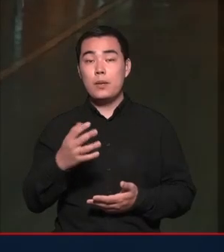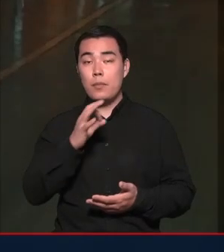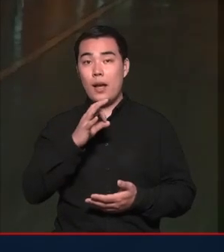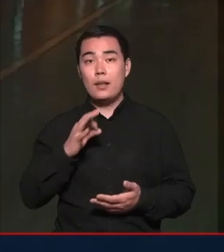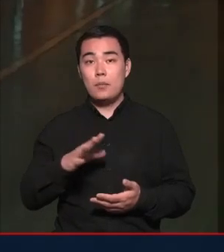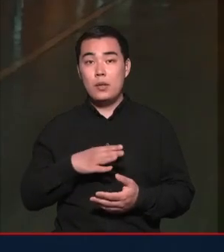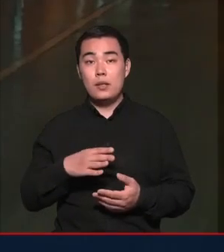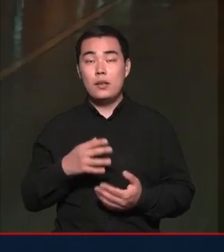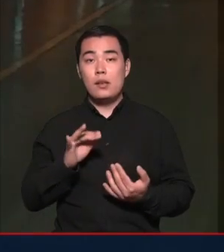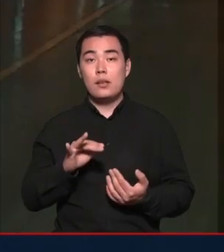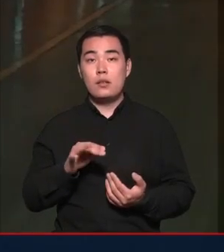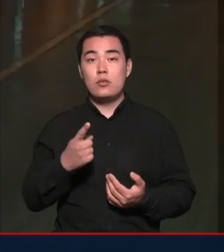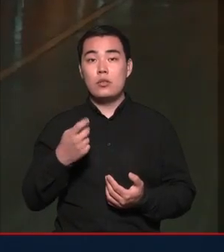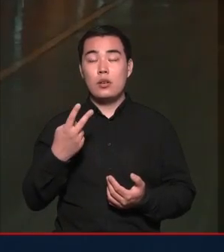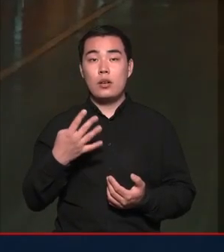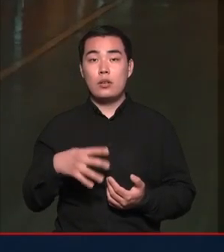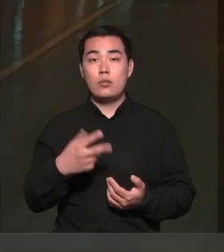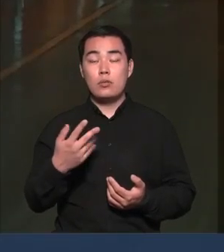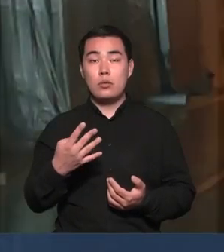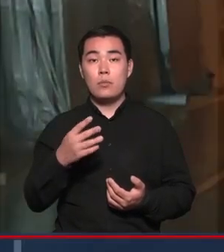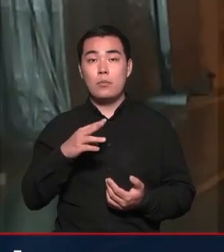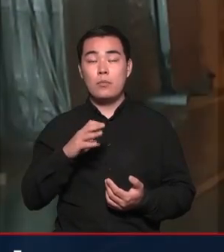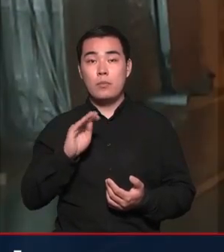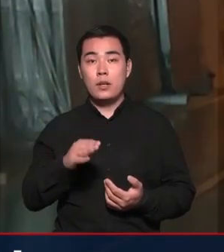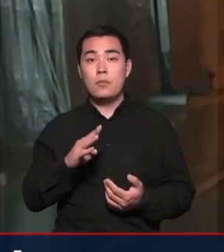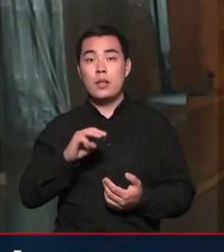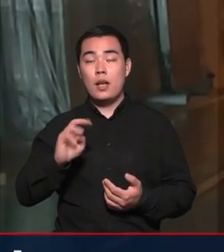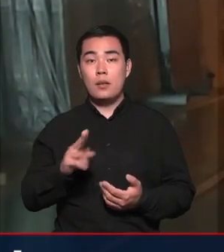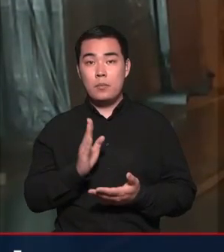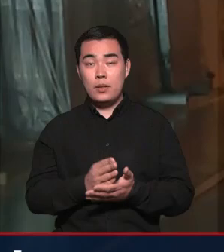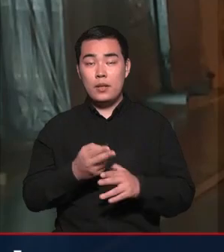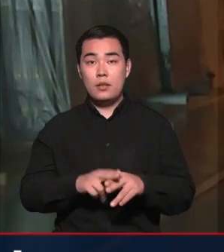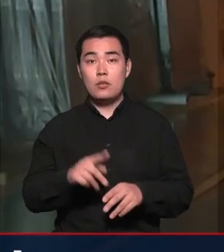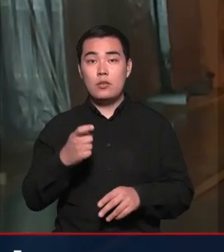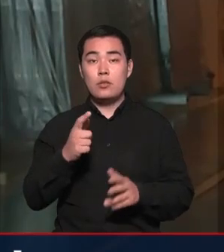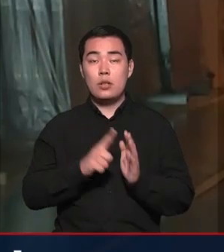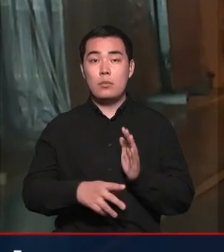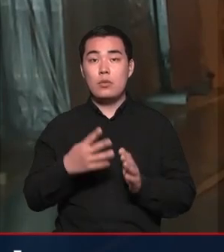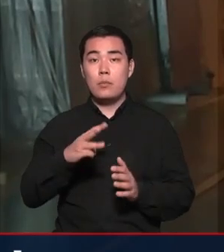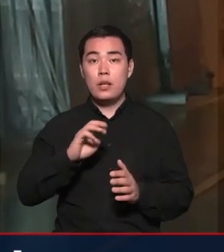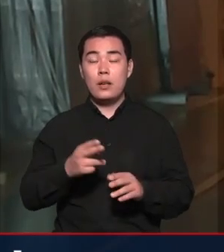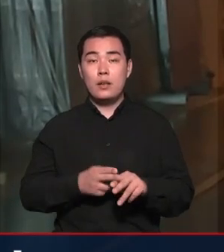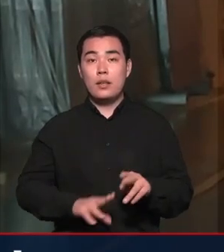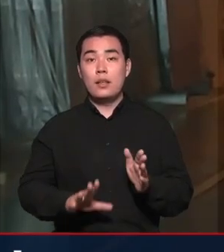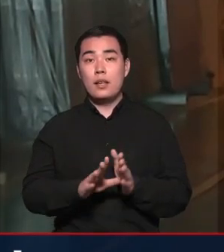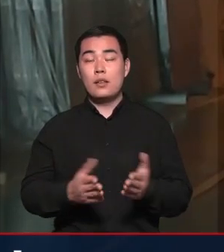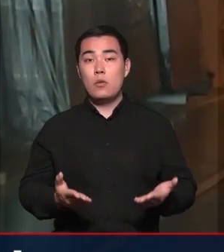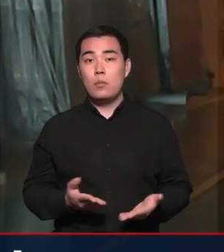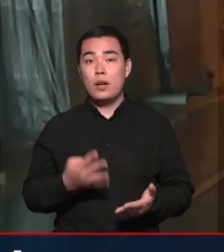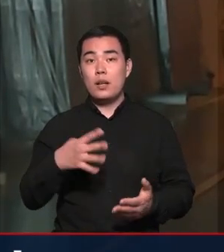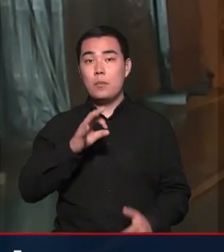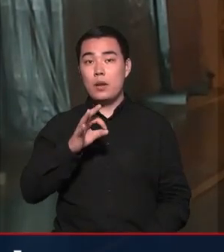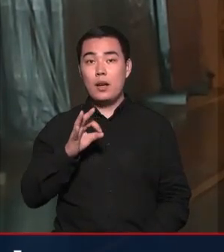қазіргі таңда 144 миллиард теңгені құрап отыр. Қазір 174 миллиард теңге тартылып өнерге